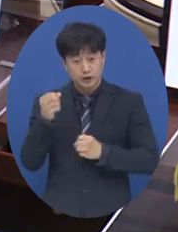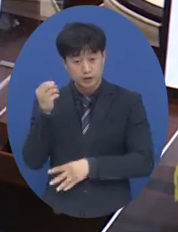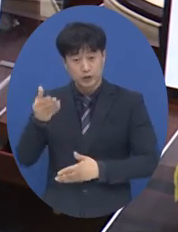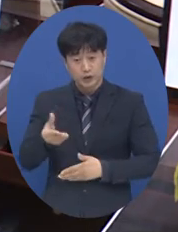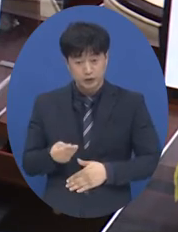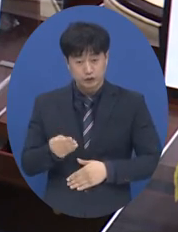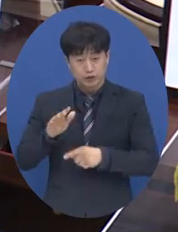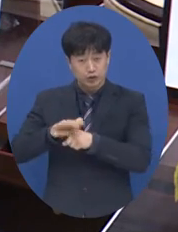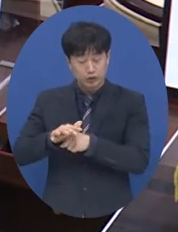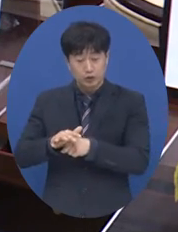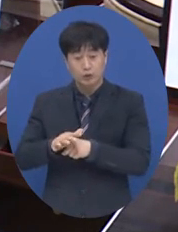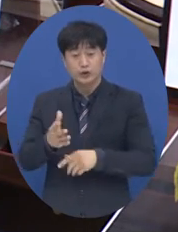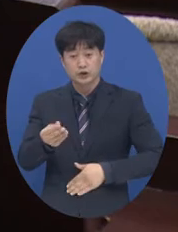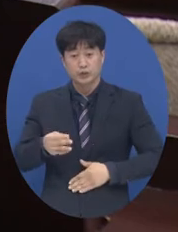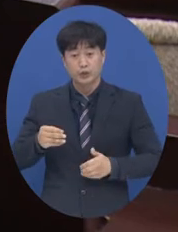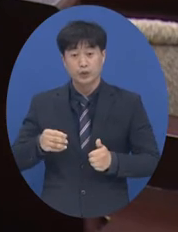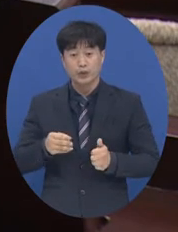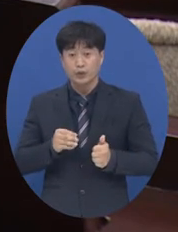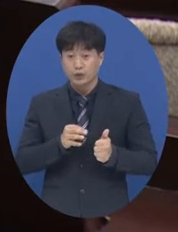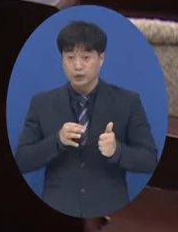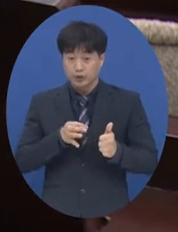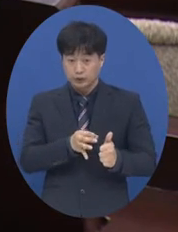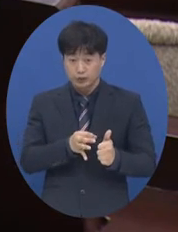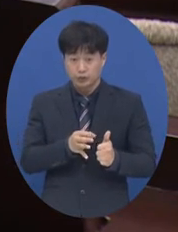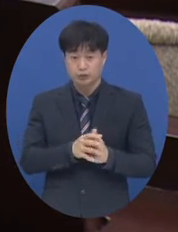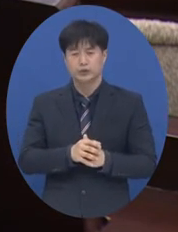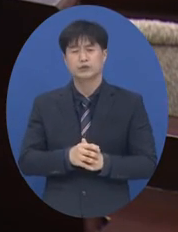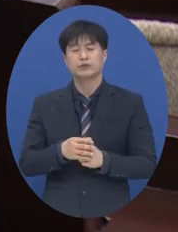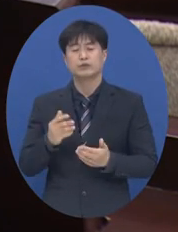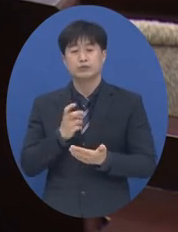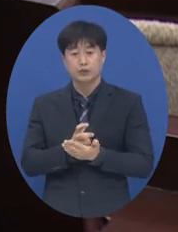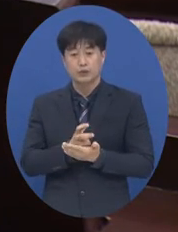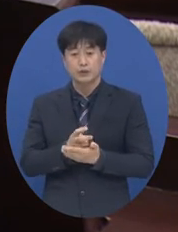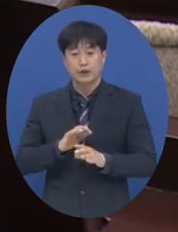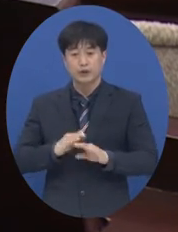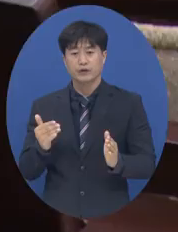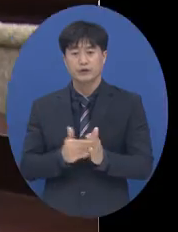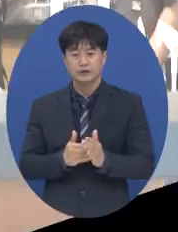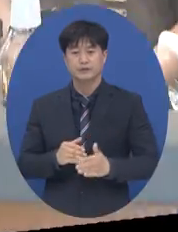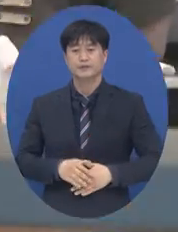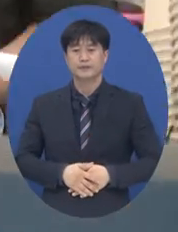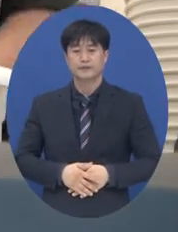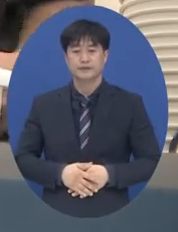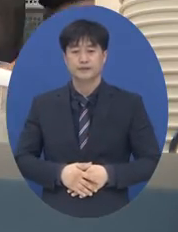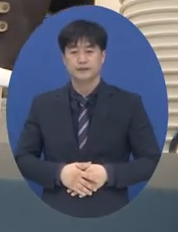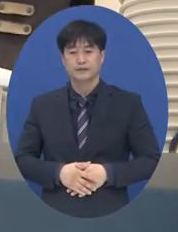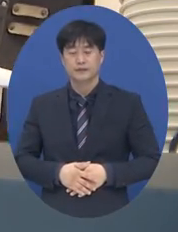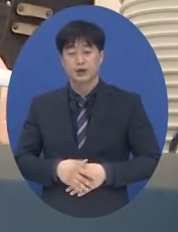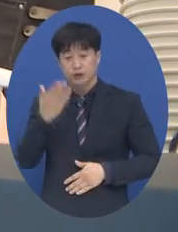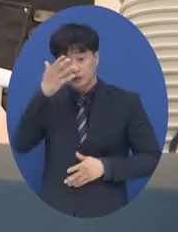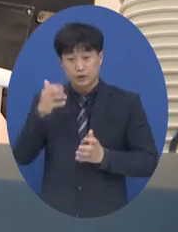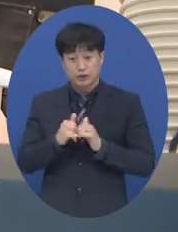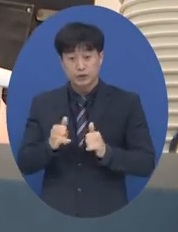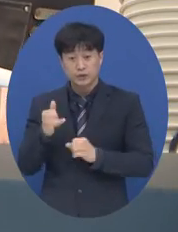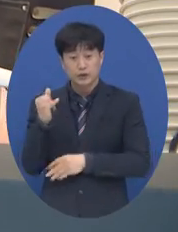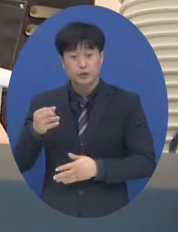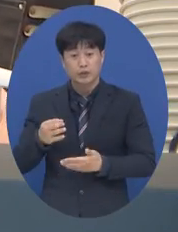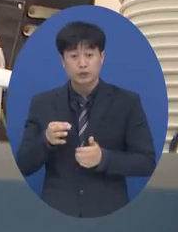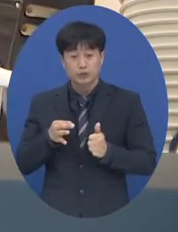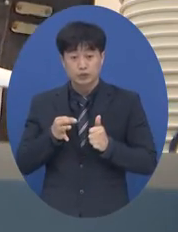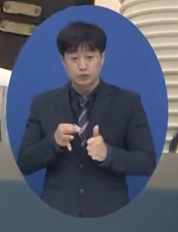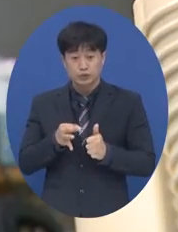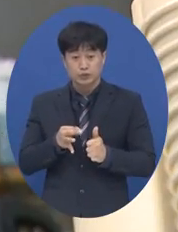농촌 기본소득 시범 사업에 대한 각 조례안이 통과됐는데 특히 눈에 띕니다. 청년 기본금융